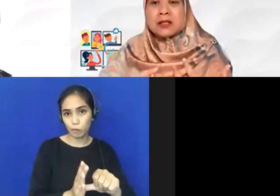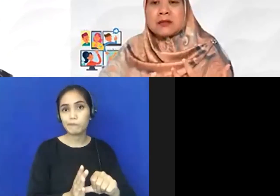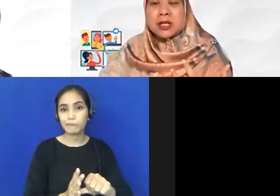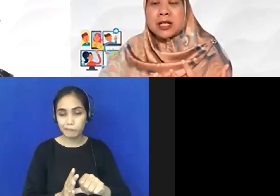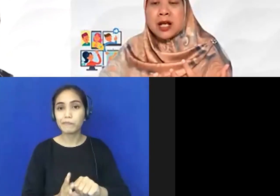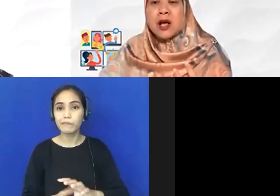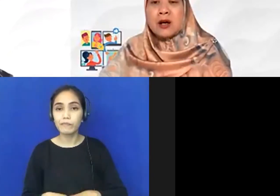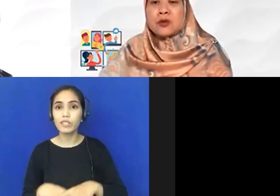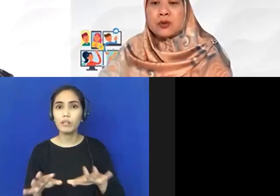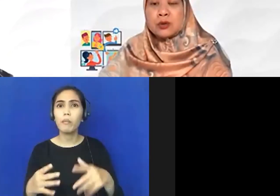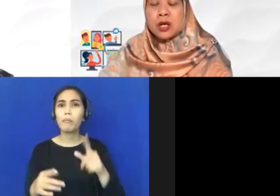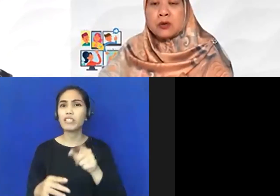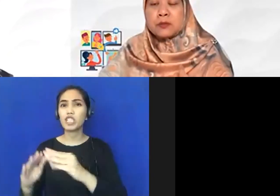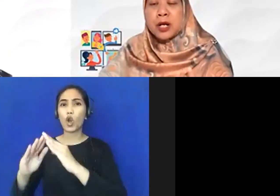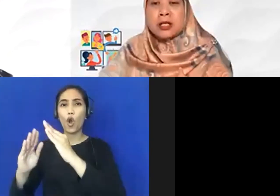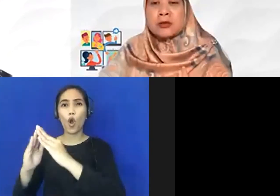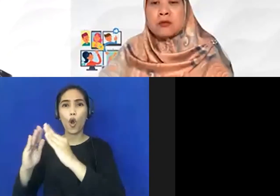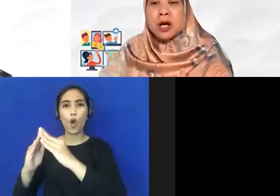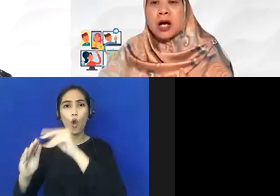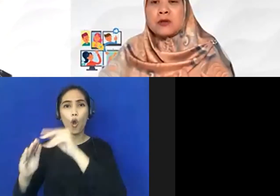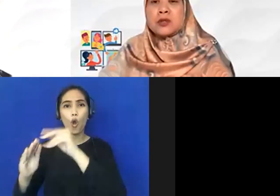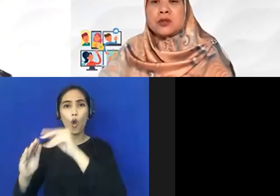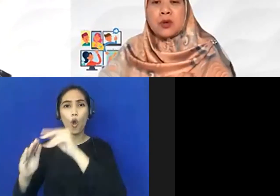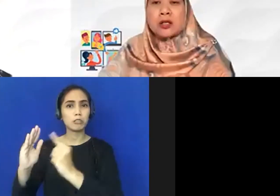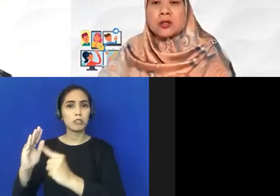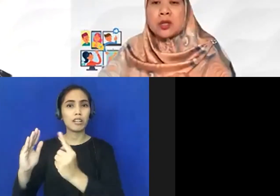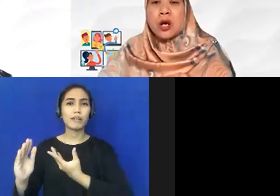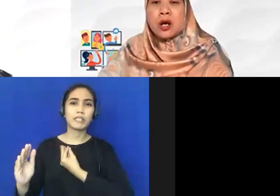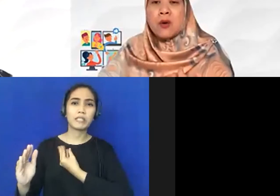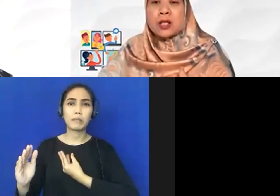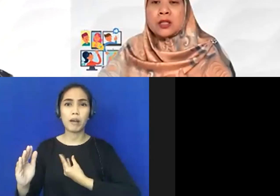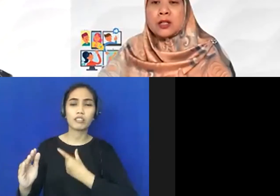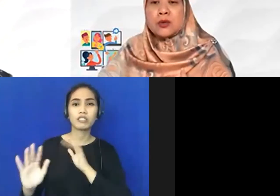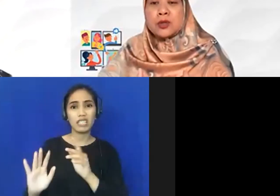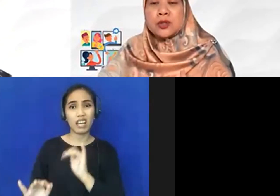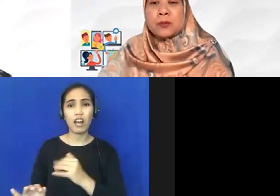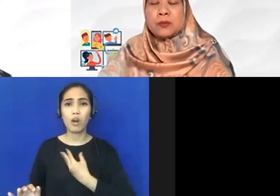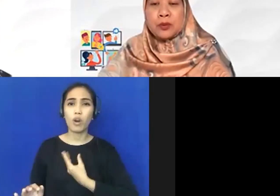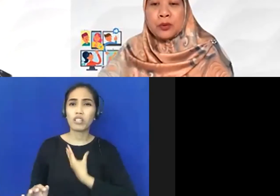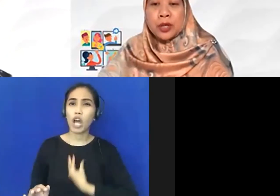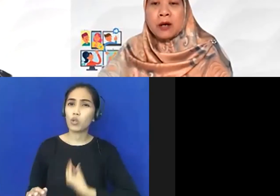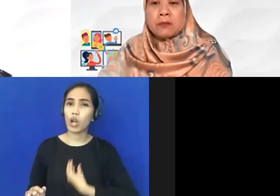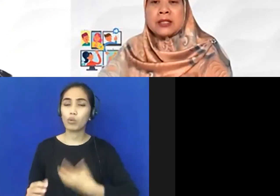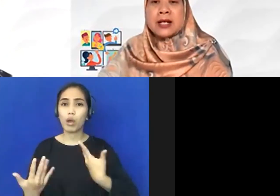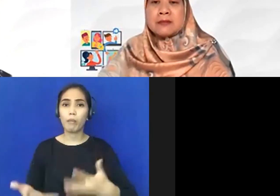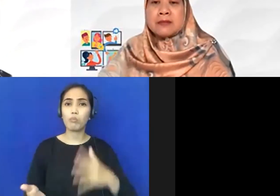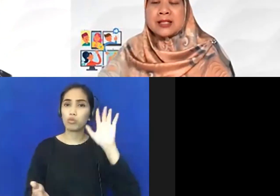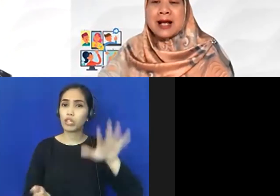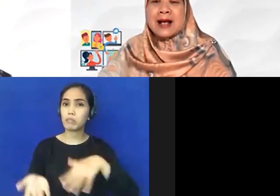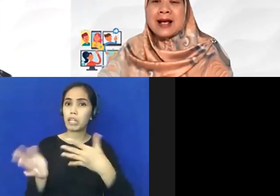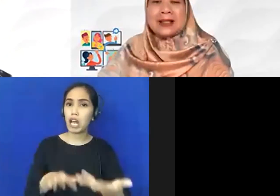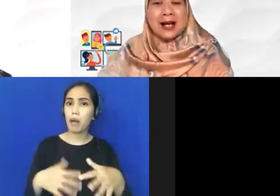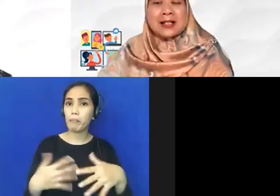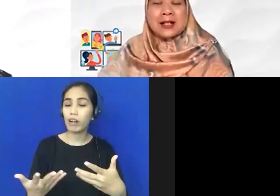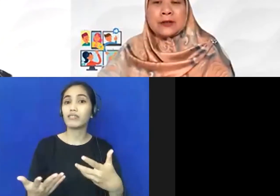pasti merasa cemas ya, harus berada di rumah, harus diisolasi, khawatir nanti kondisinya memburuk ya, pasti dia cemas.